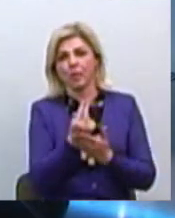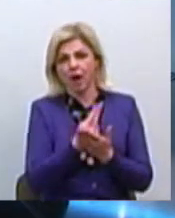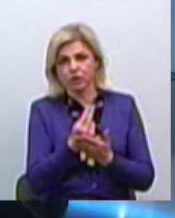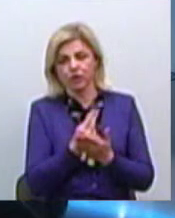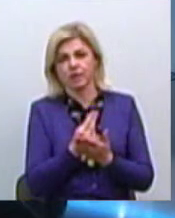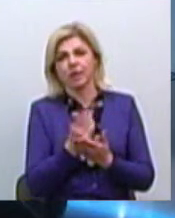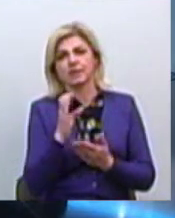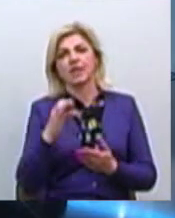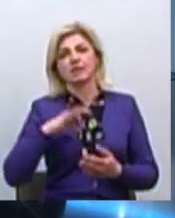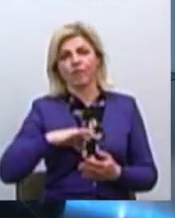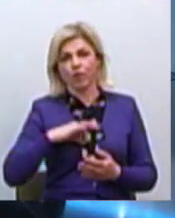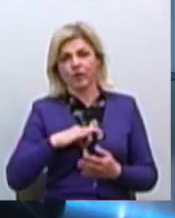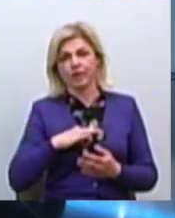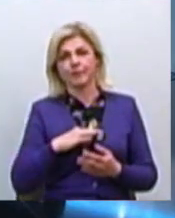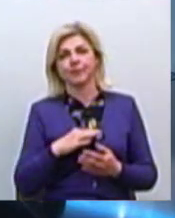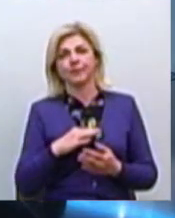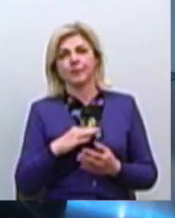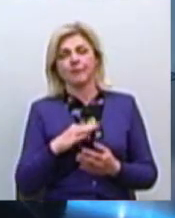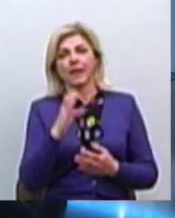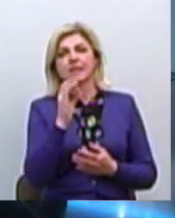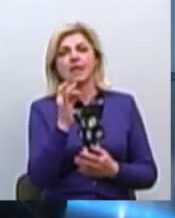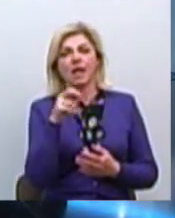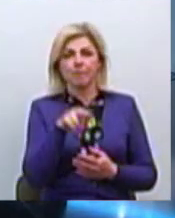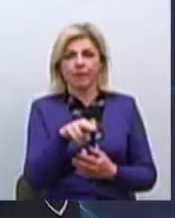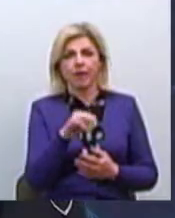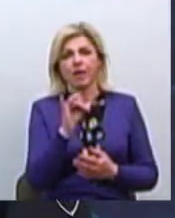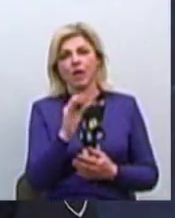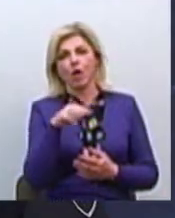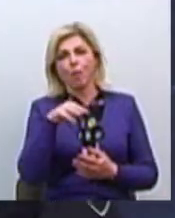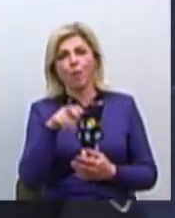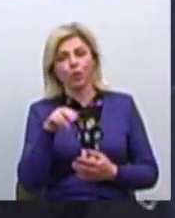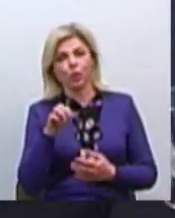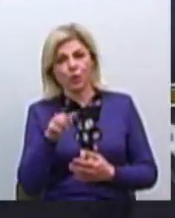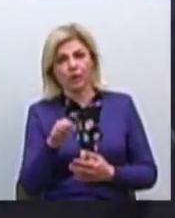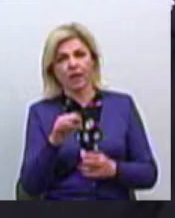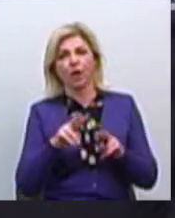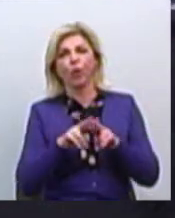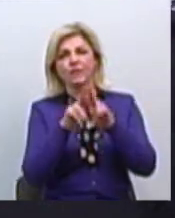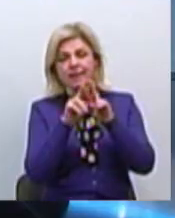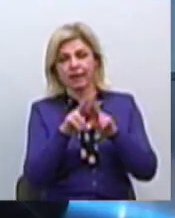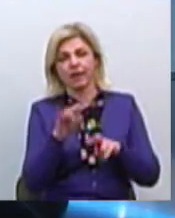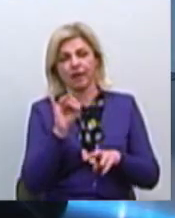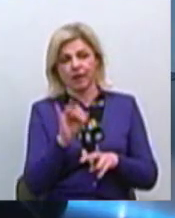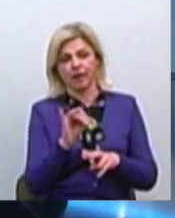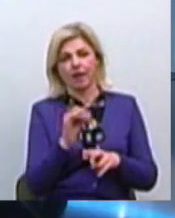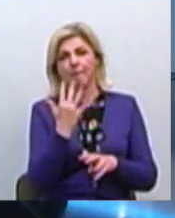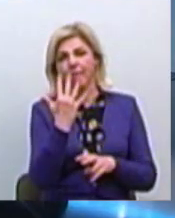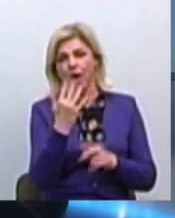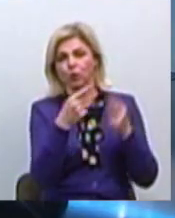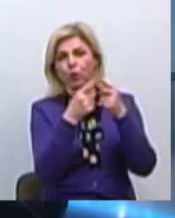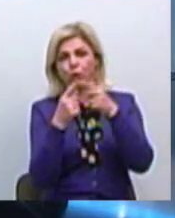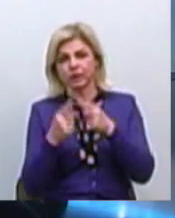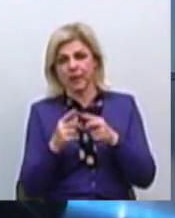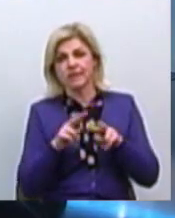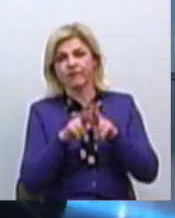з використанням з'єднання серпа молота, молота та п'ятикутної зірки, плуга молота п'ятикутної